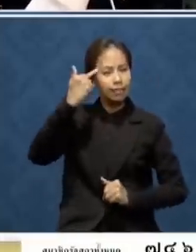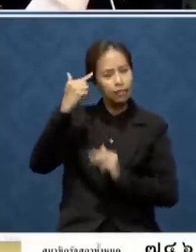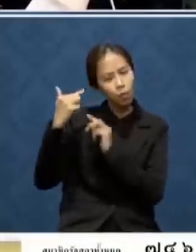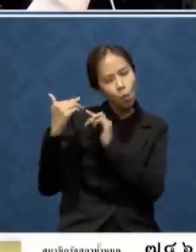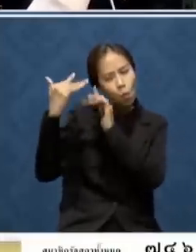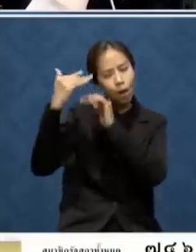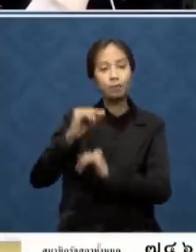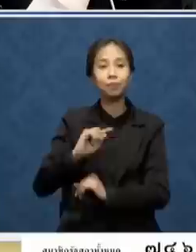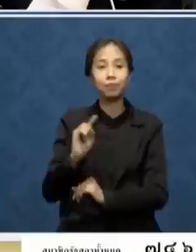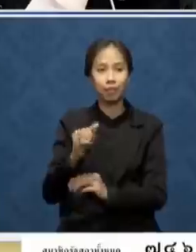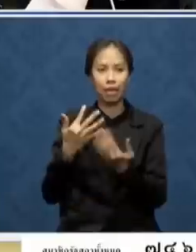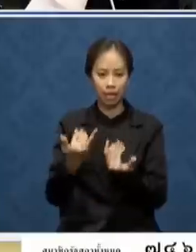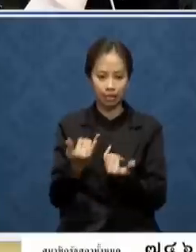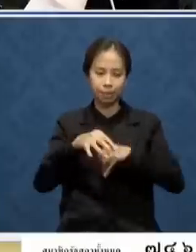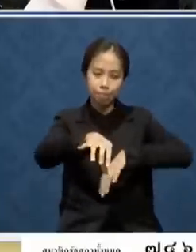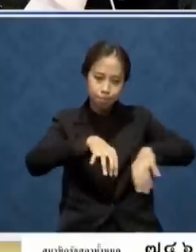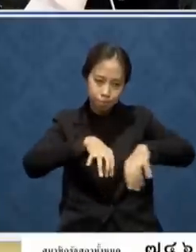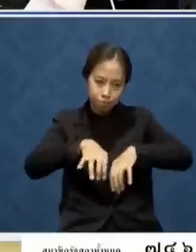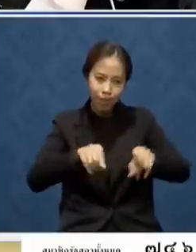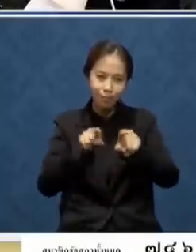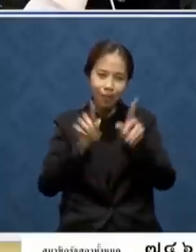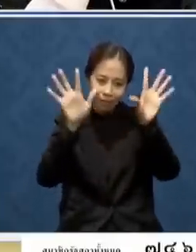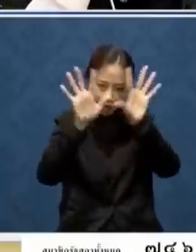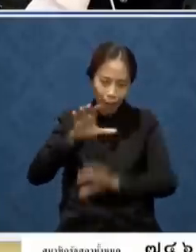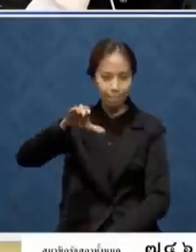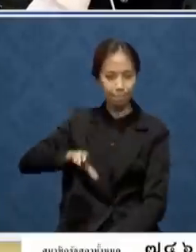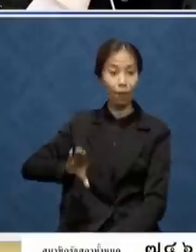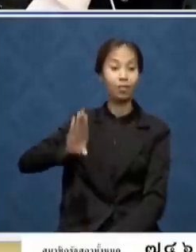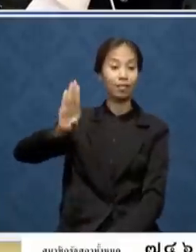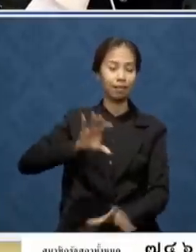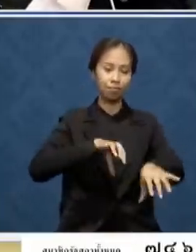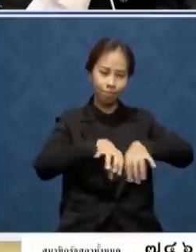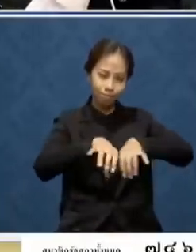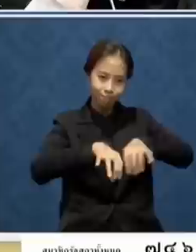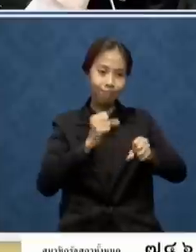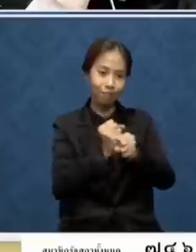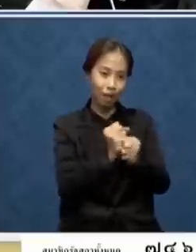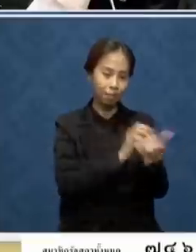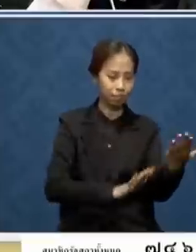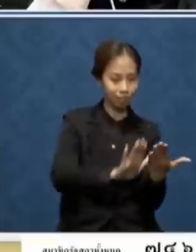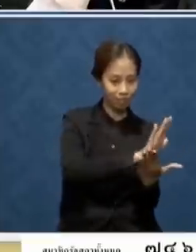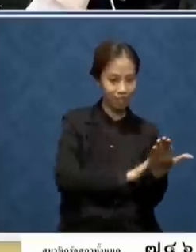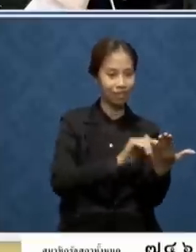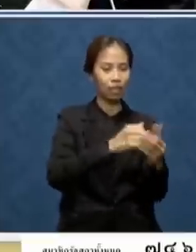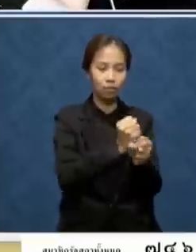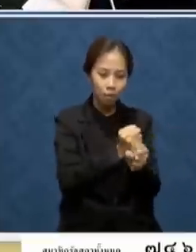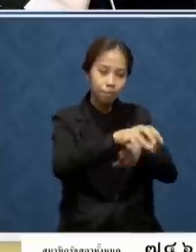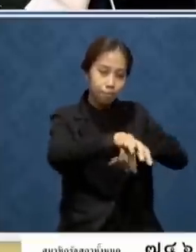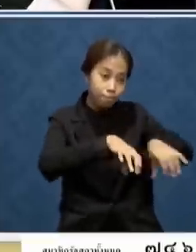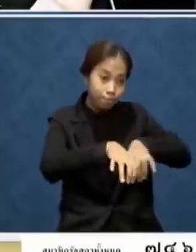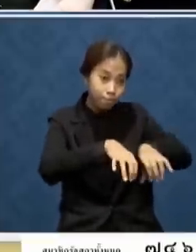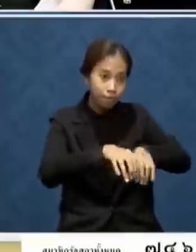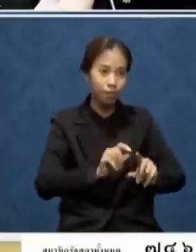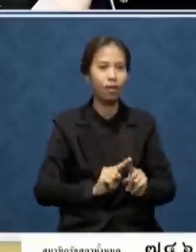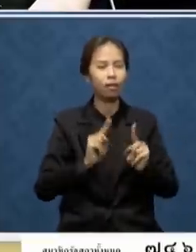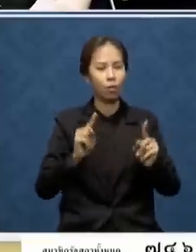นำเอาแนวทางการบริหารแบบบริษัทเอกชนมาปรับใช้กับการบริหารราชการแผ่นดินในบาต่างเรื่องแต่ยังเห็น